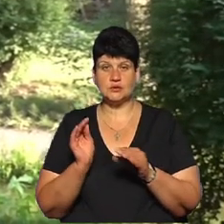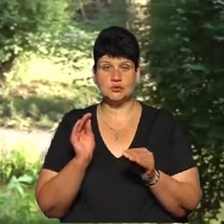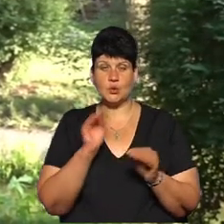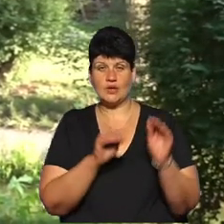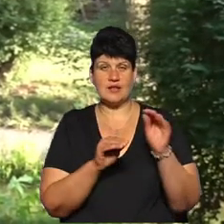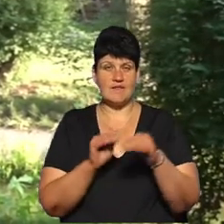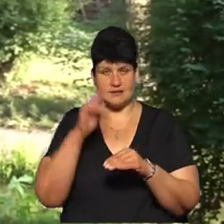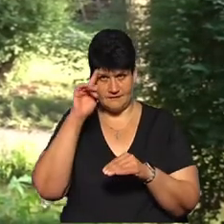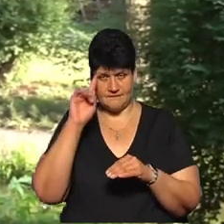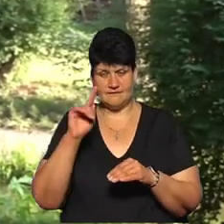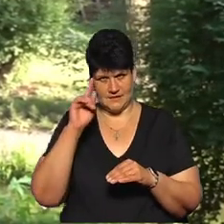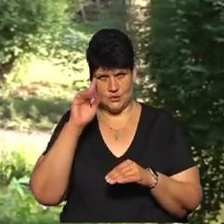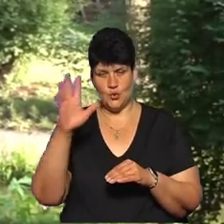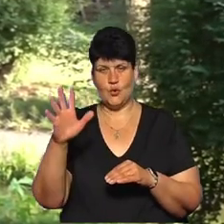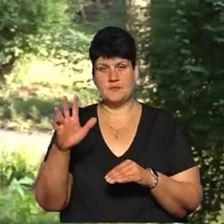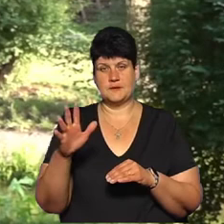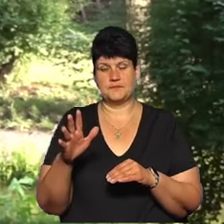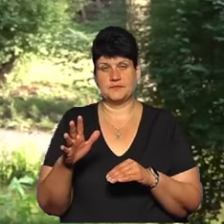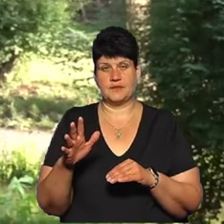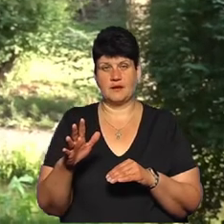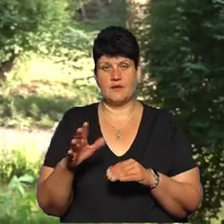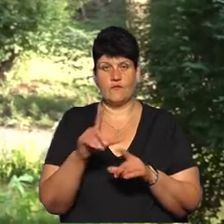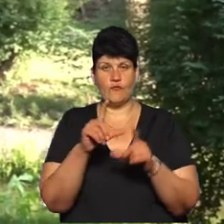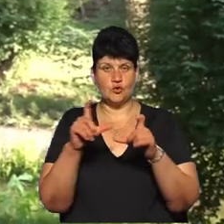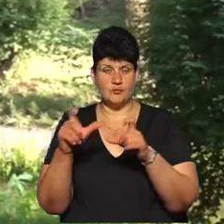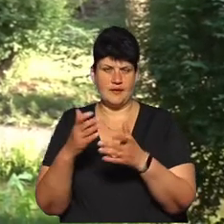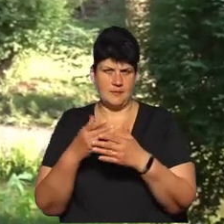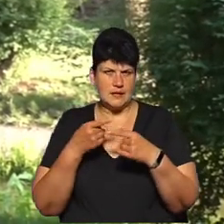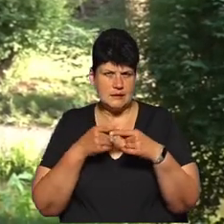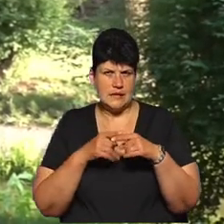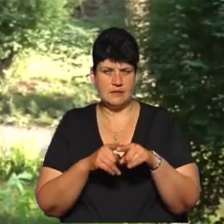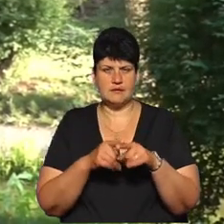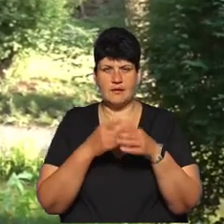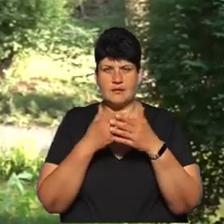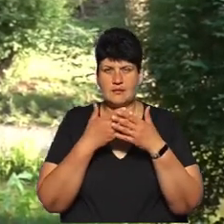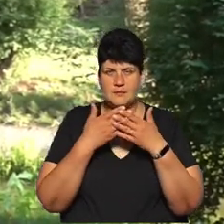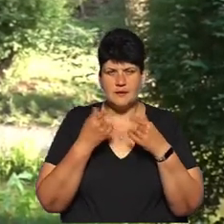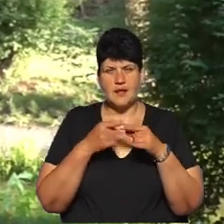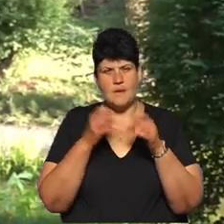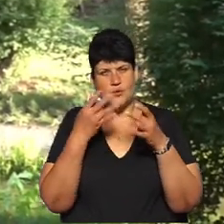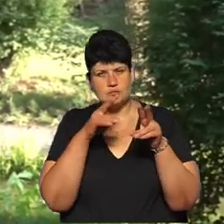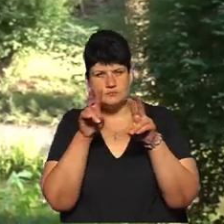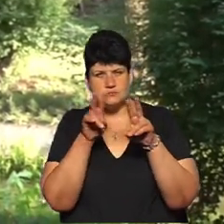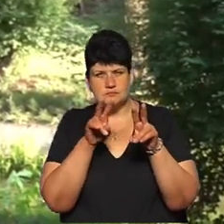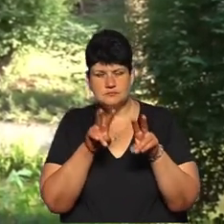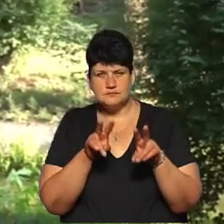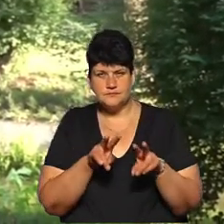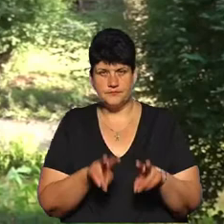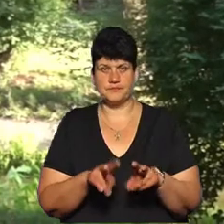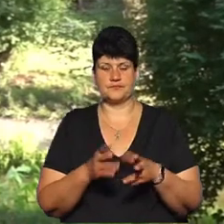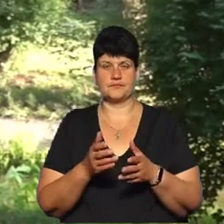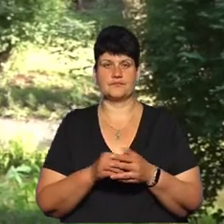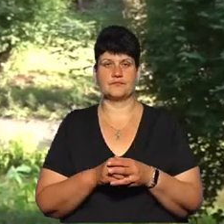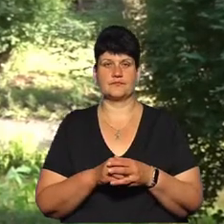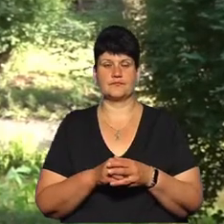само ентузіасти, орнітологи, які мають фототехніку, які не мають фототехніки, а просто так спостерігають птахів у оптичні прилади. І